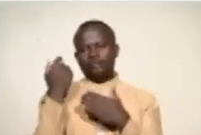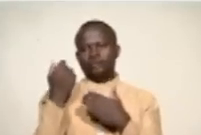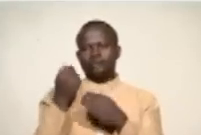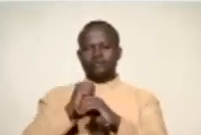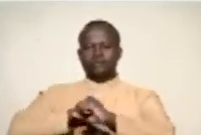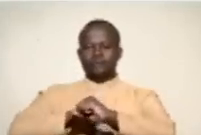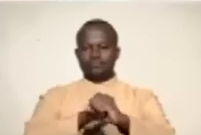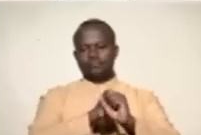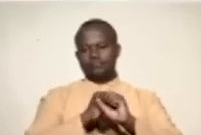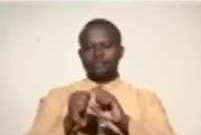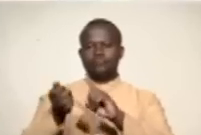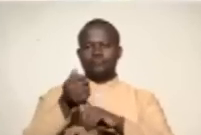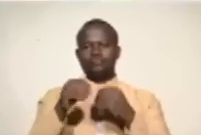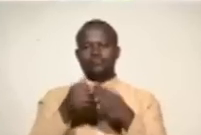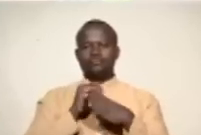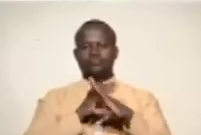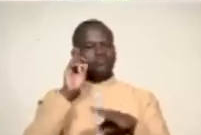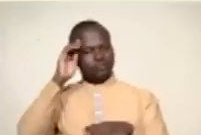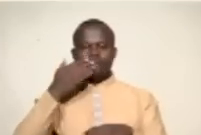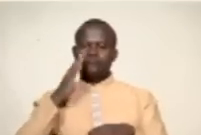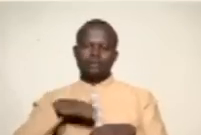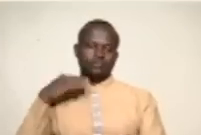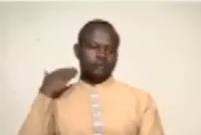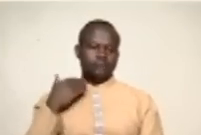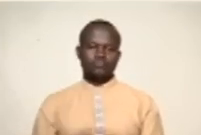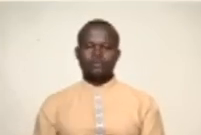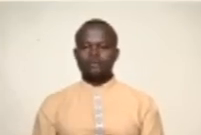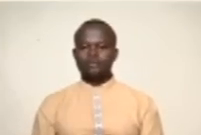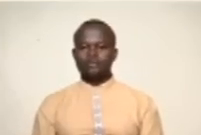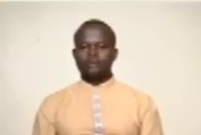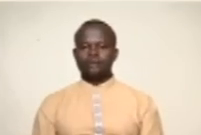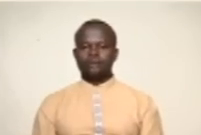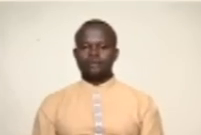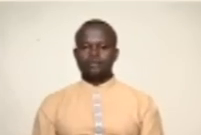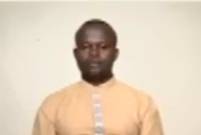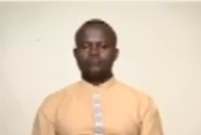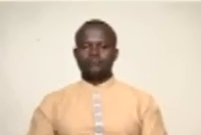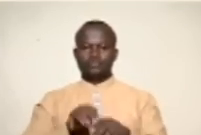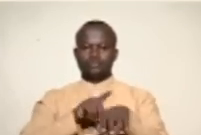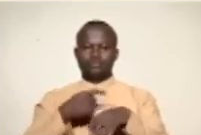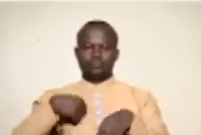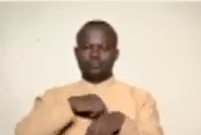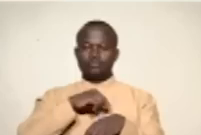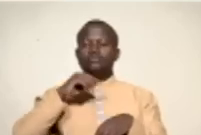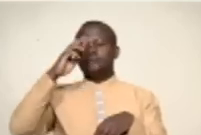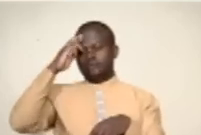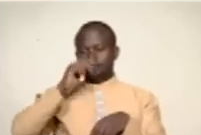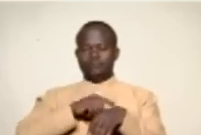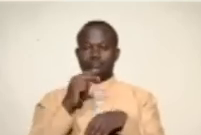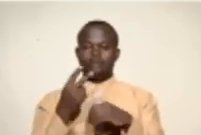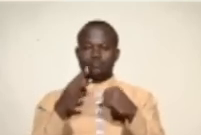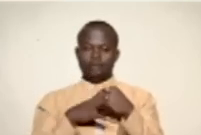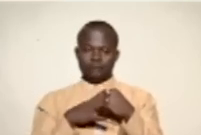ibyagezweho no kurwanya ingengabitekerezo ya Jenoside. Mu Rwanda rero igihe tuka tujemo mu myaka y'icyenda mu